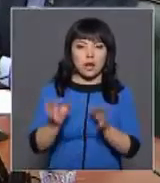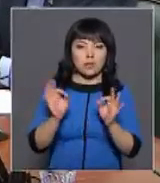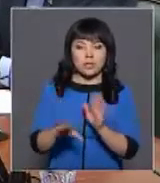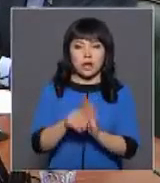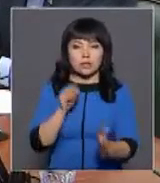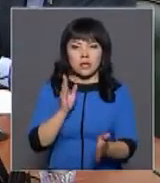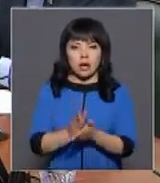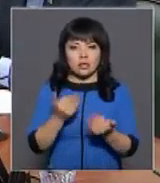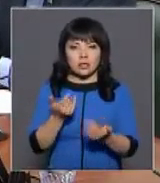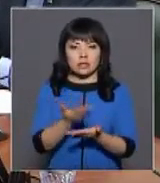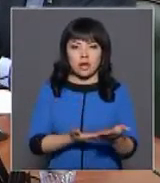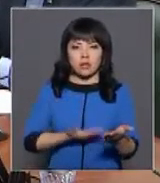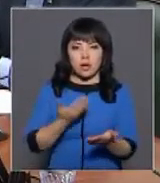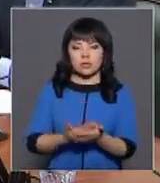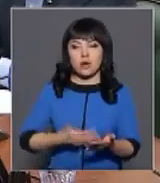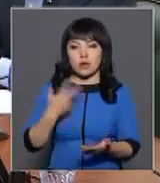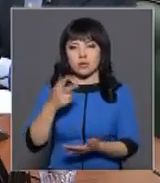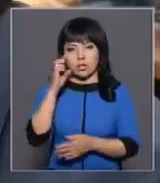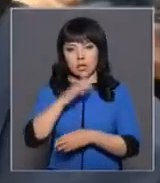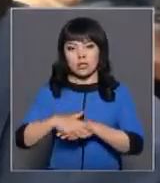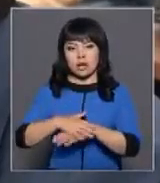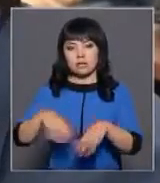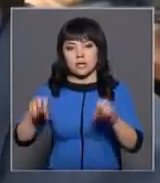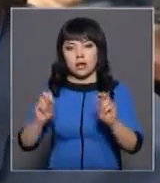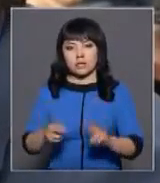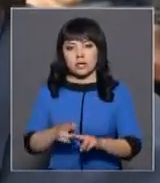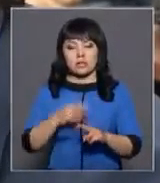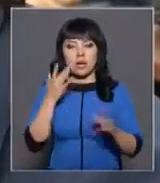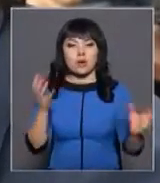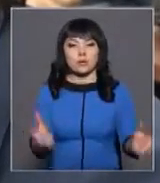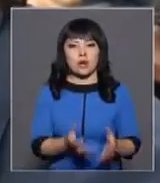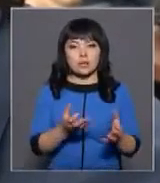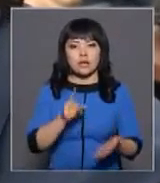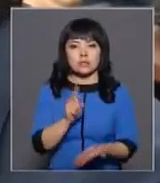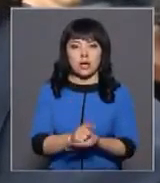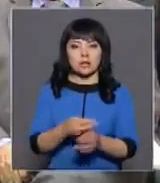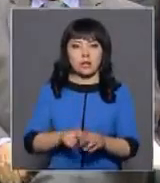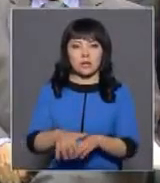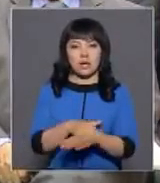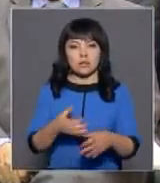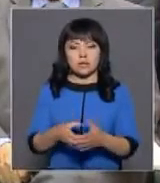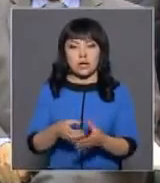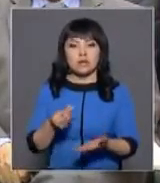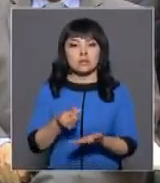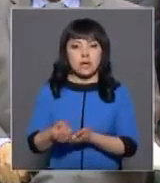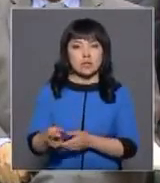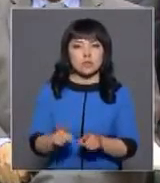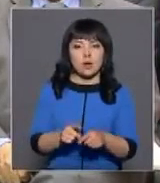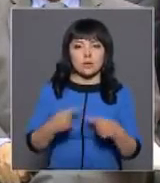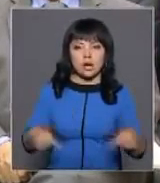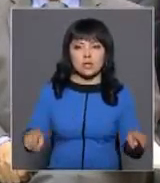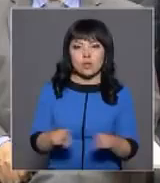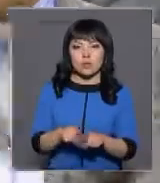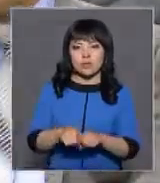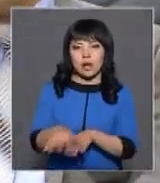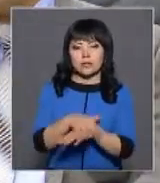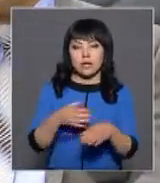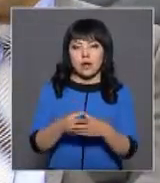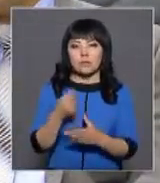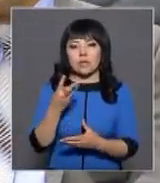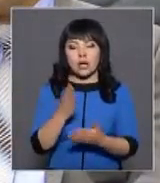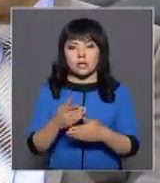саралады. Тараптар үшінші елдерге қатысты арнайы қорғау, демпингке қарсы және өтемақы шараларын қолдану саласында